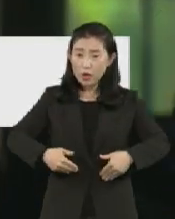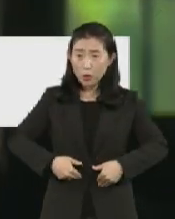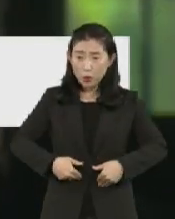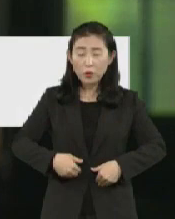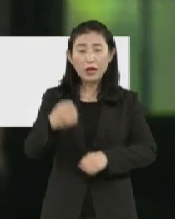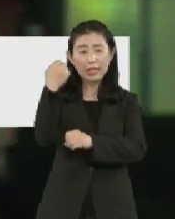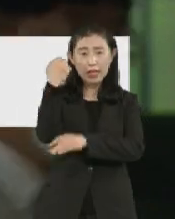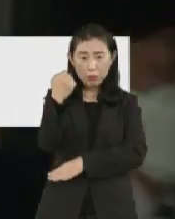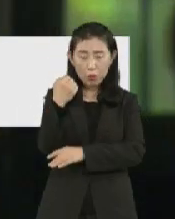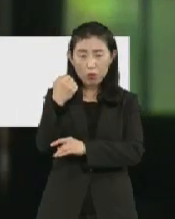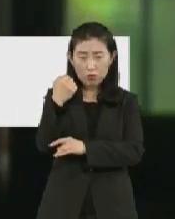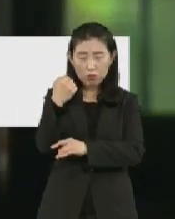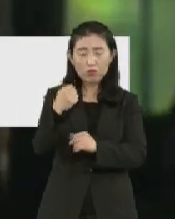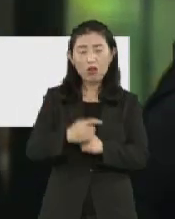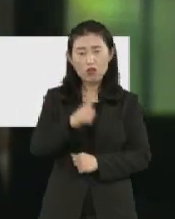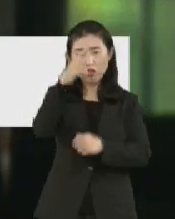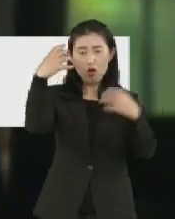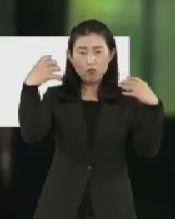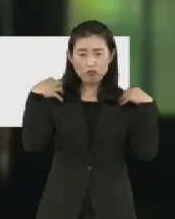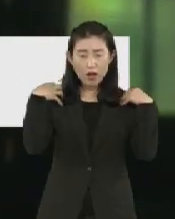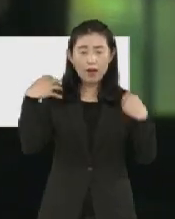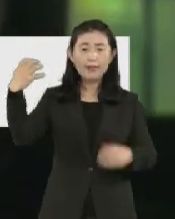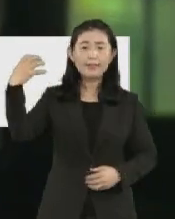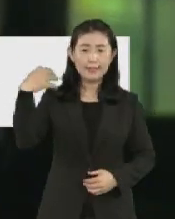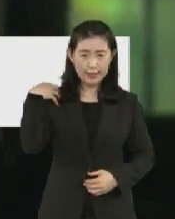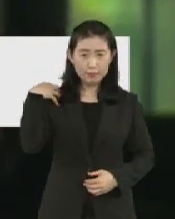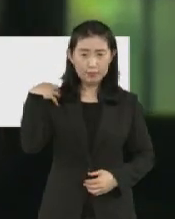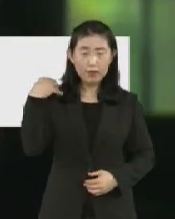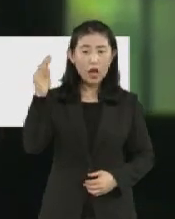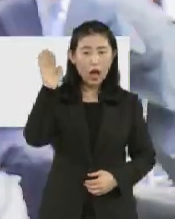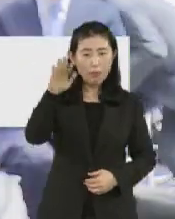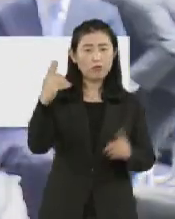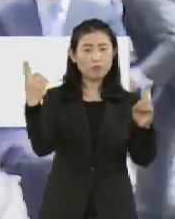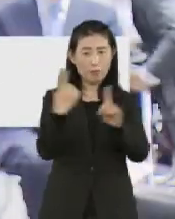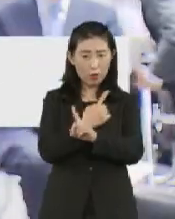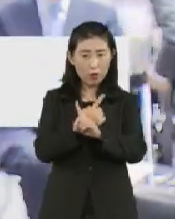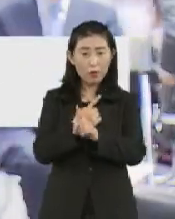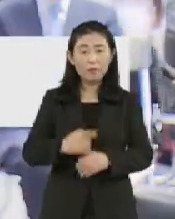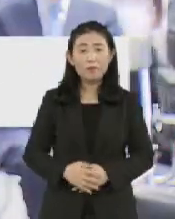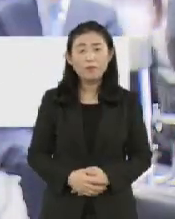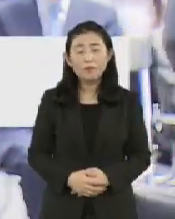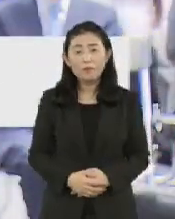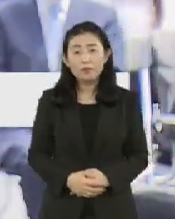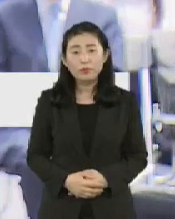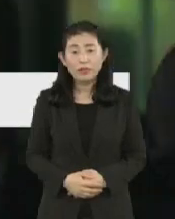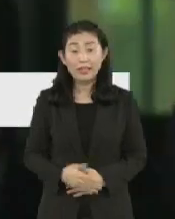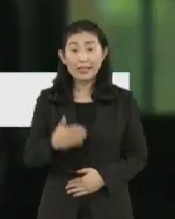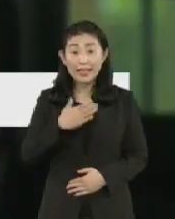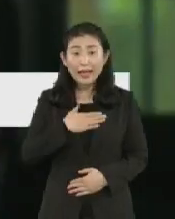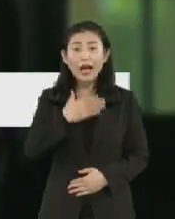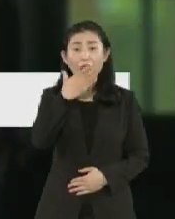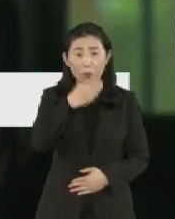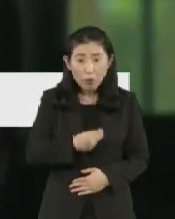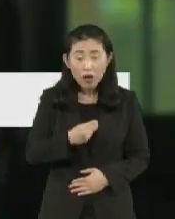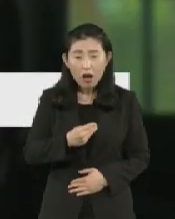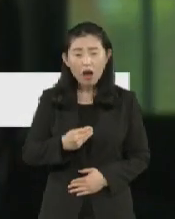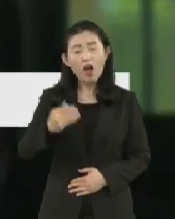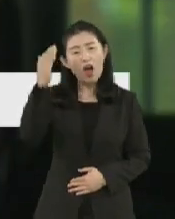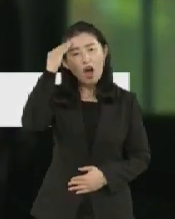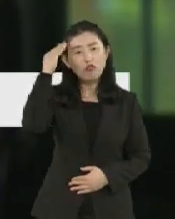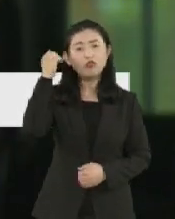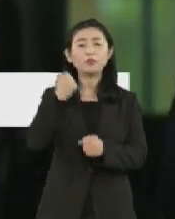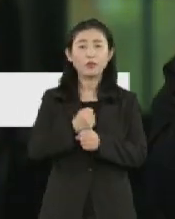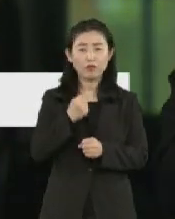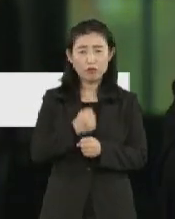명을 국가가 책임지는 구조로 바꿔 나가야 합니다 내가 행복한 태아 며